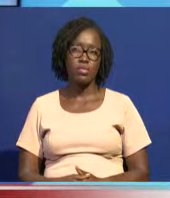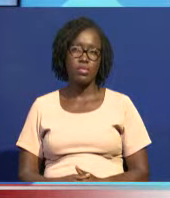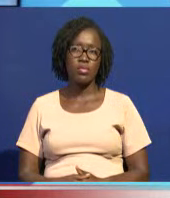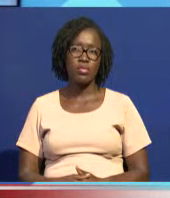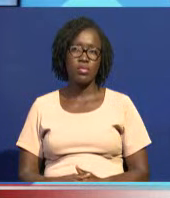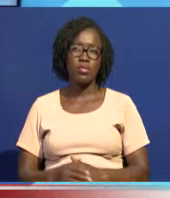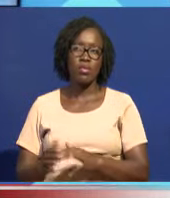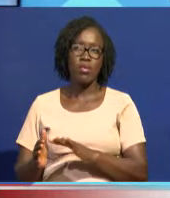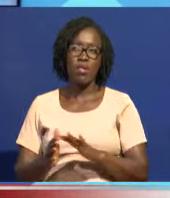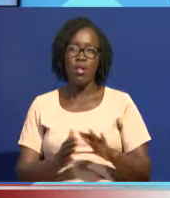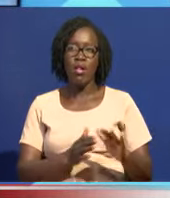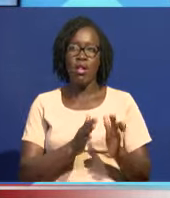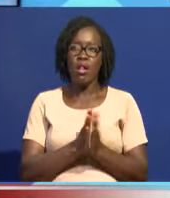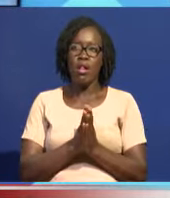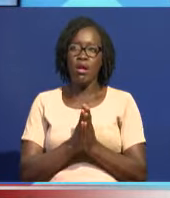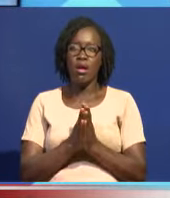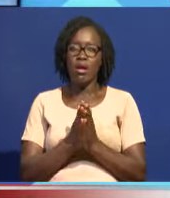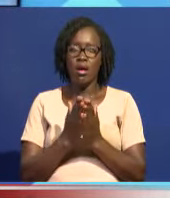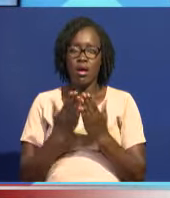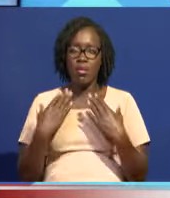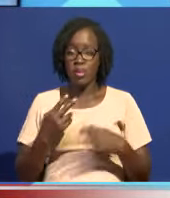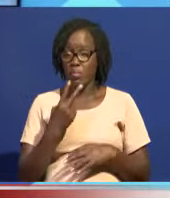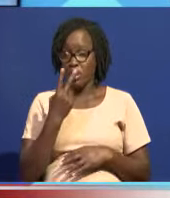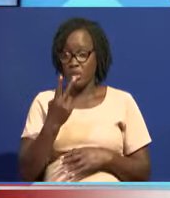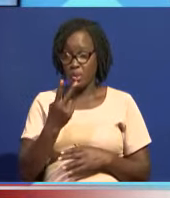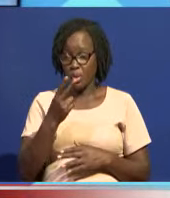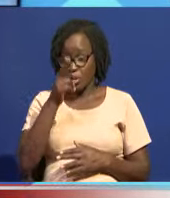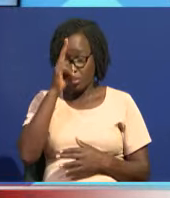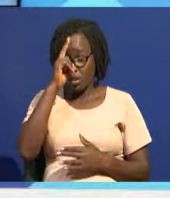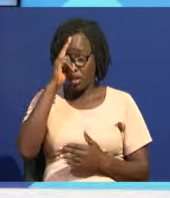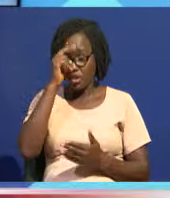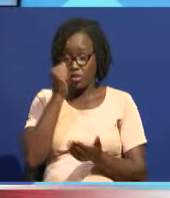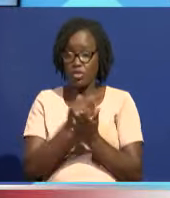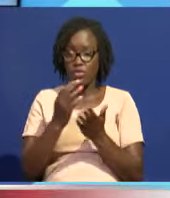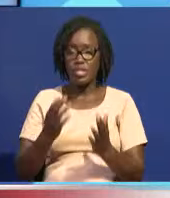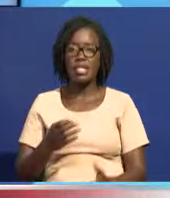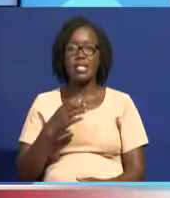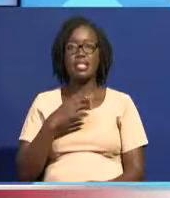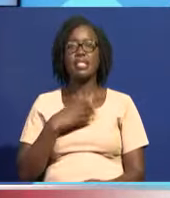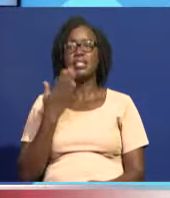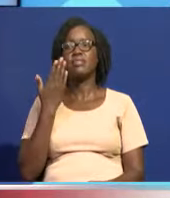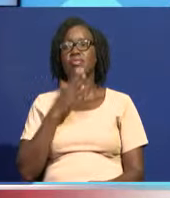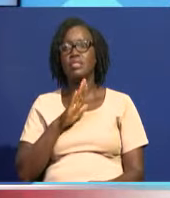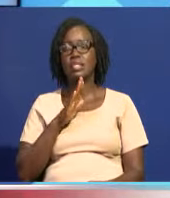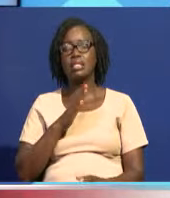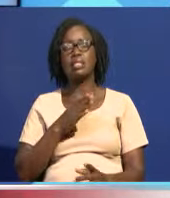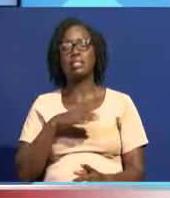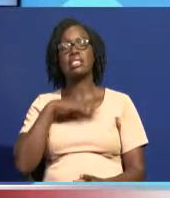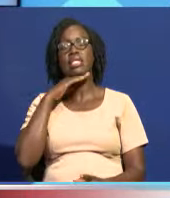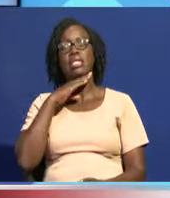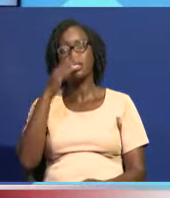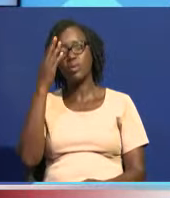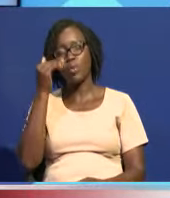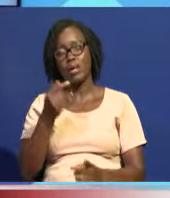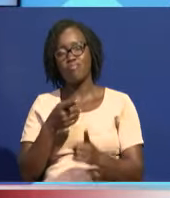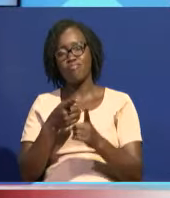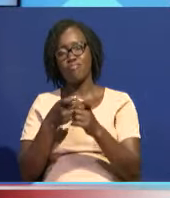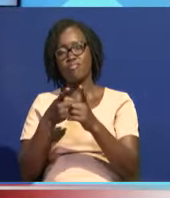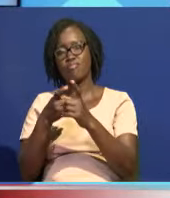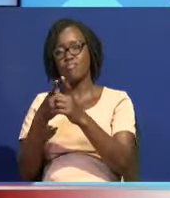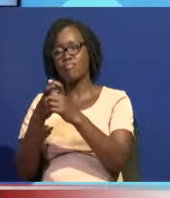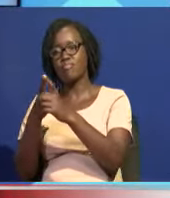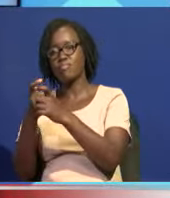Kwingine kwa mtazamaji ni kwa watu wawili akiwemo afisa mmoja polisi aliyestaafu wameuawa kwa kupigwa risasi, watu wengine